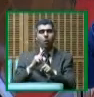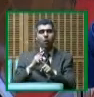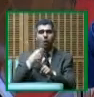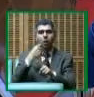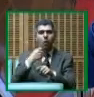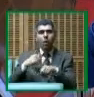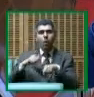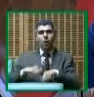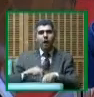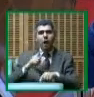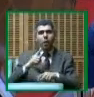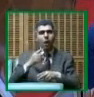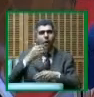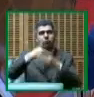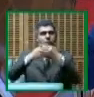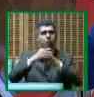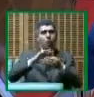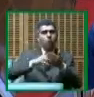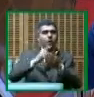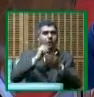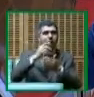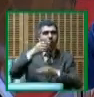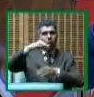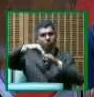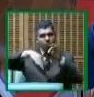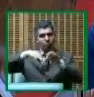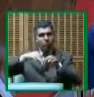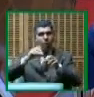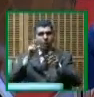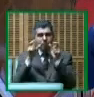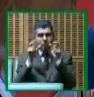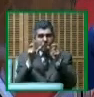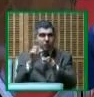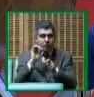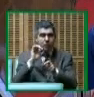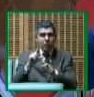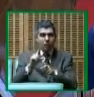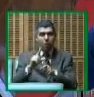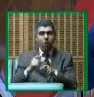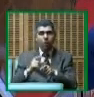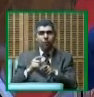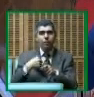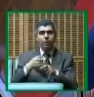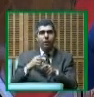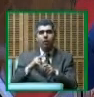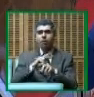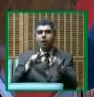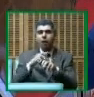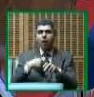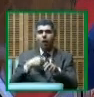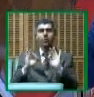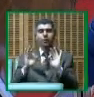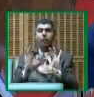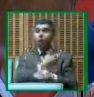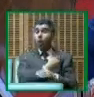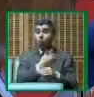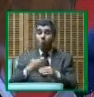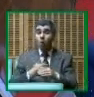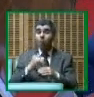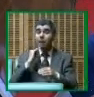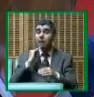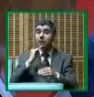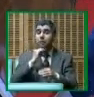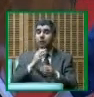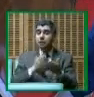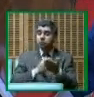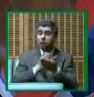ما بقيناش حتى الاختصاصات ديال التعمير ماشي ديالنا احنا. فبالتالي حتى المراقبه مباشره في عين المكان